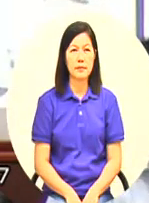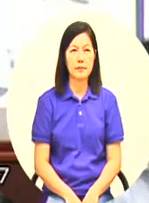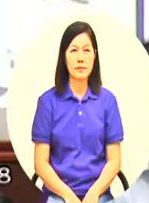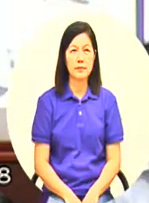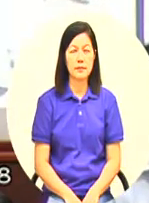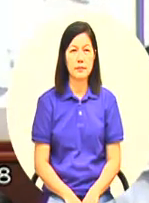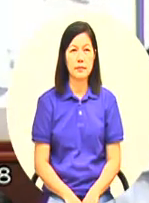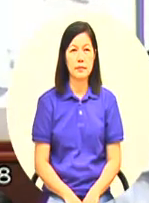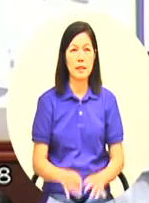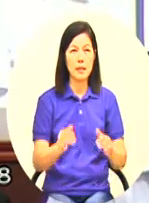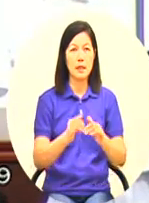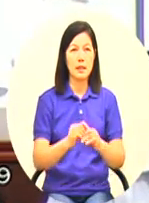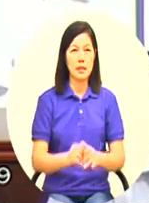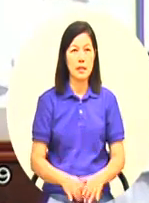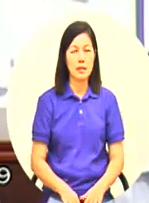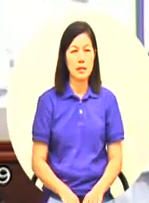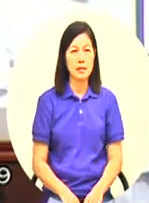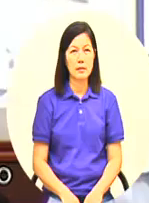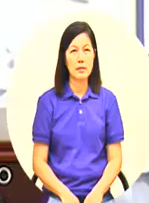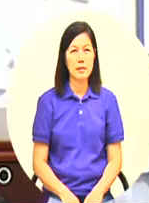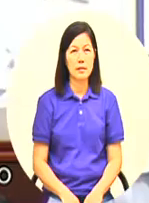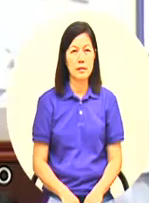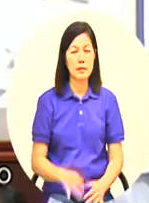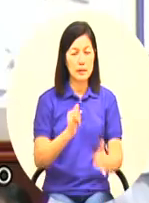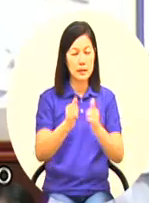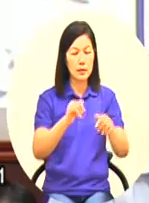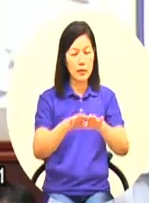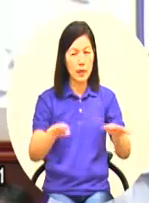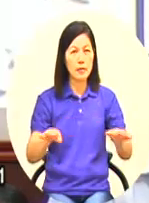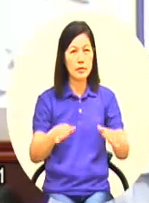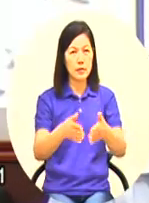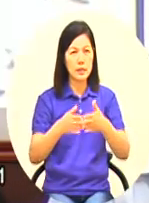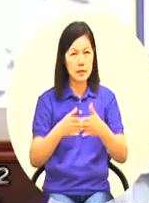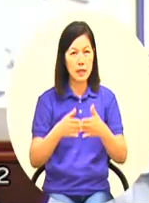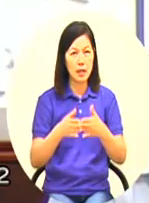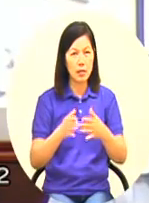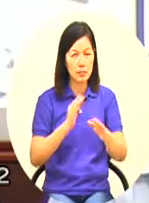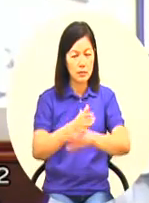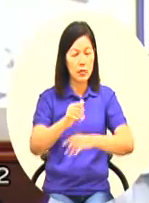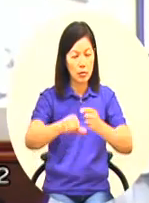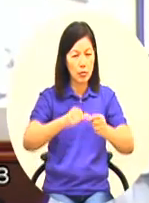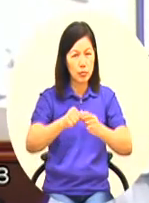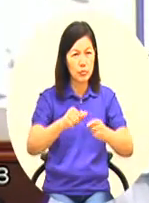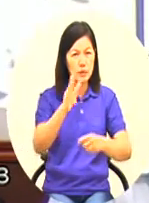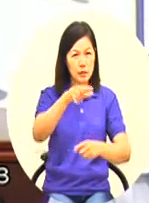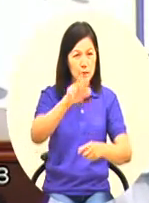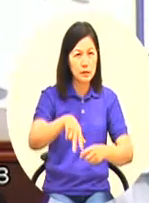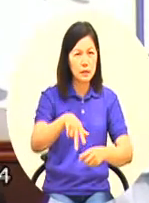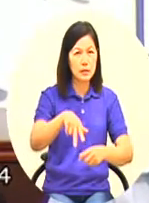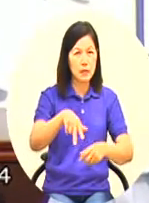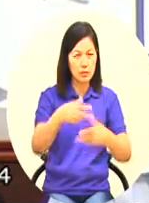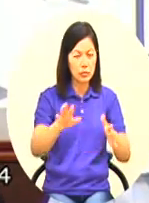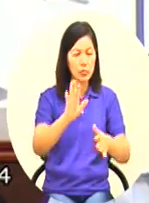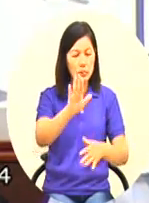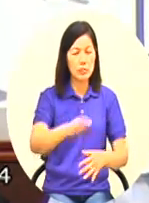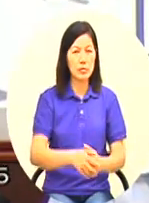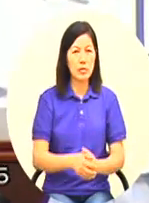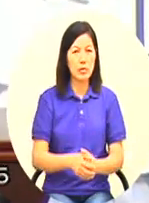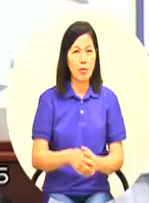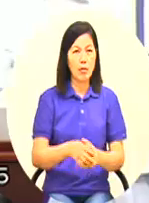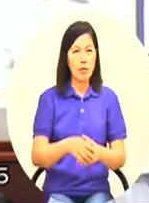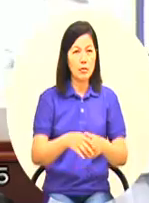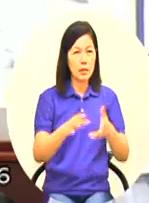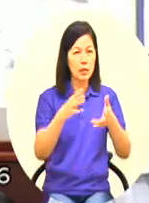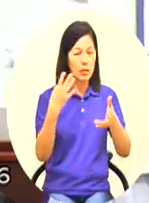阮苹果有付啊，治安需要遐有差不多有已经超过五年，有7000基左右，这是爱就地来换嘛